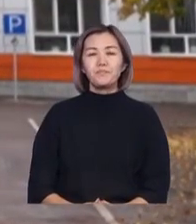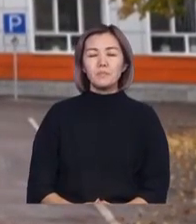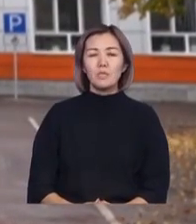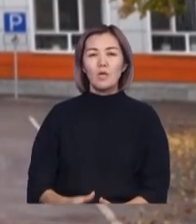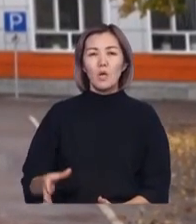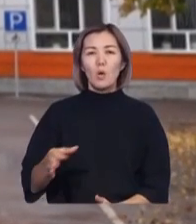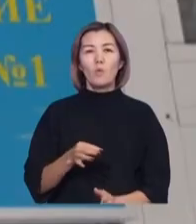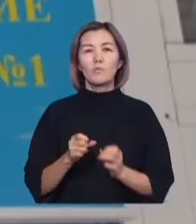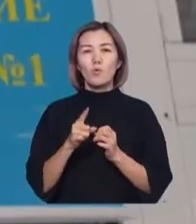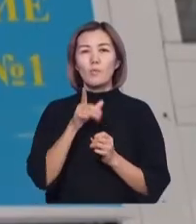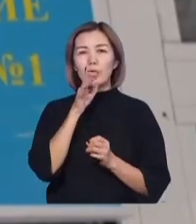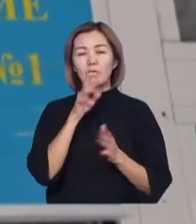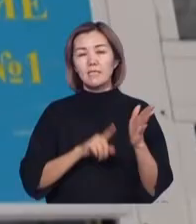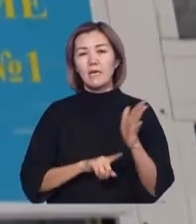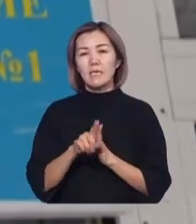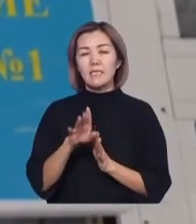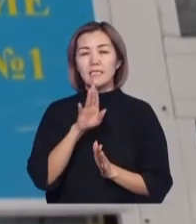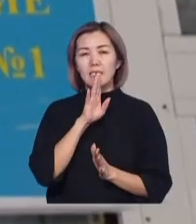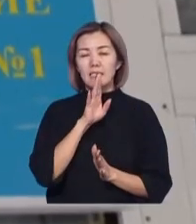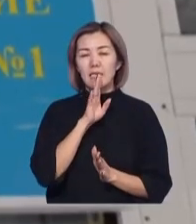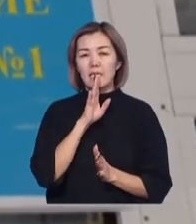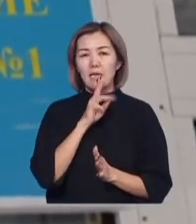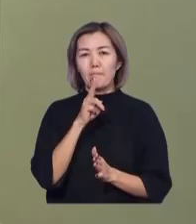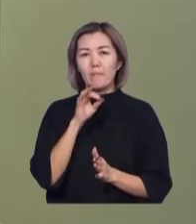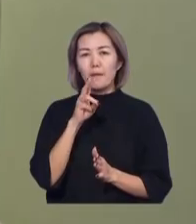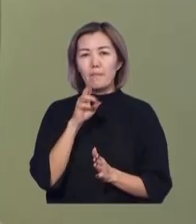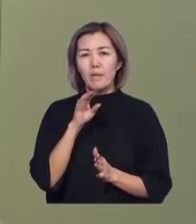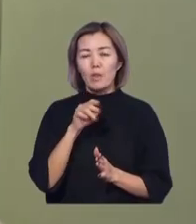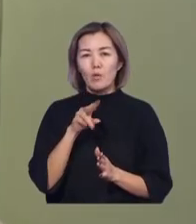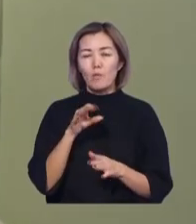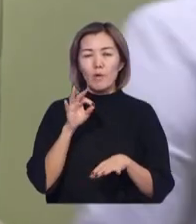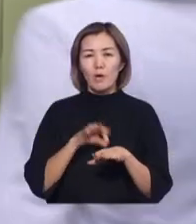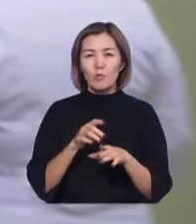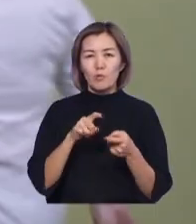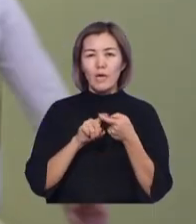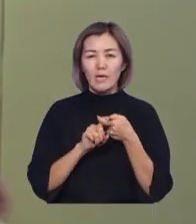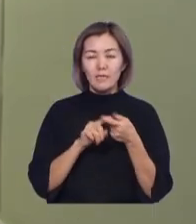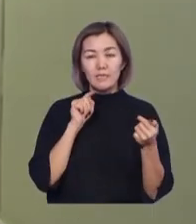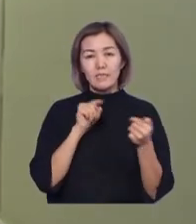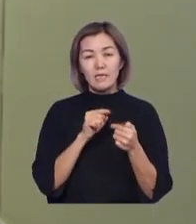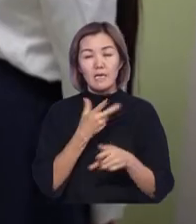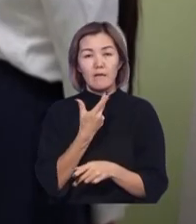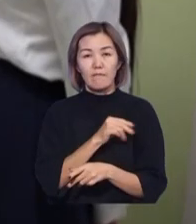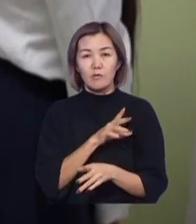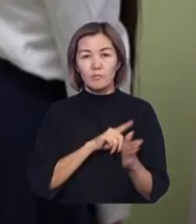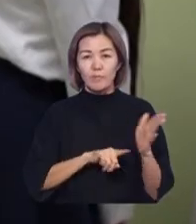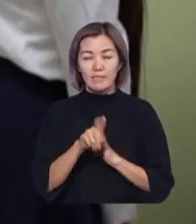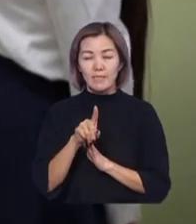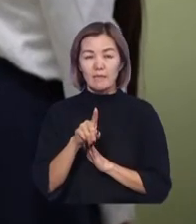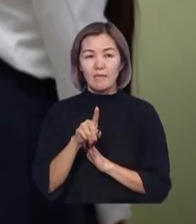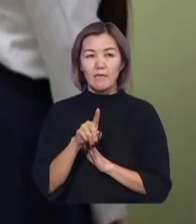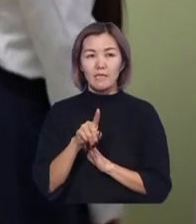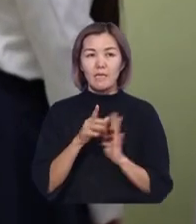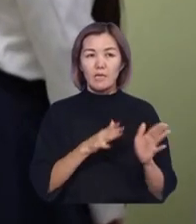Облысымызда 11 жастан асқан қыздарға адам папилломасы вирусына қарсы екпе егу науқаны басталды. Дәрігерлердің айтуынша, жеткіншектер жоспарлы